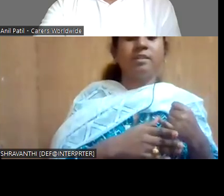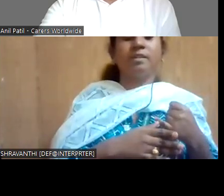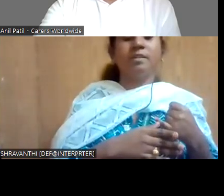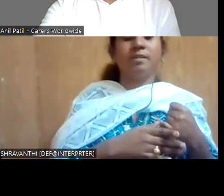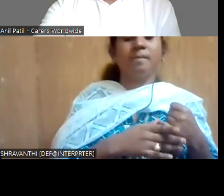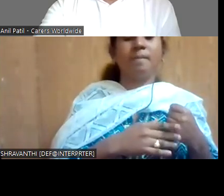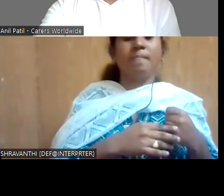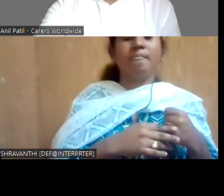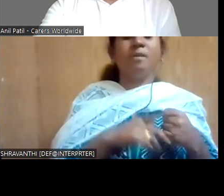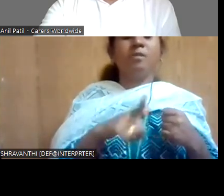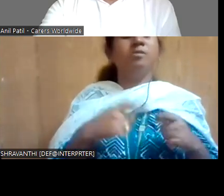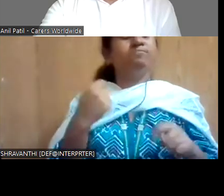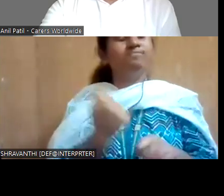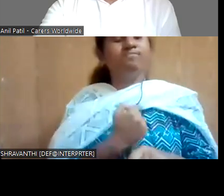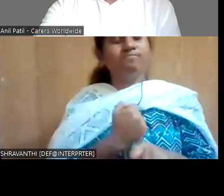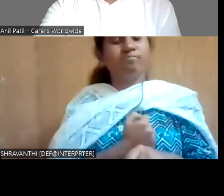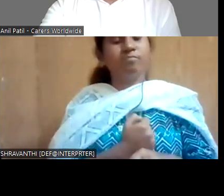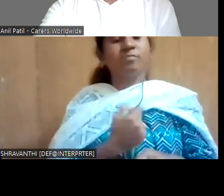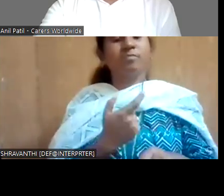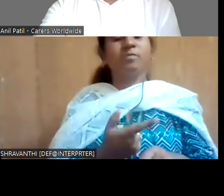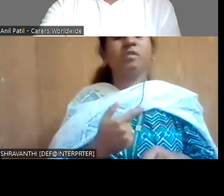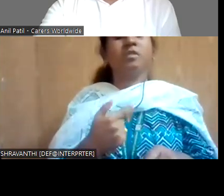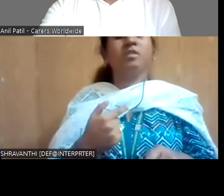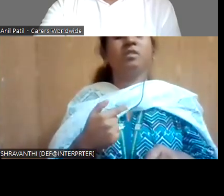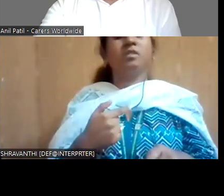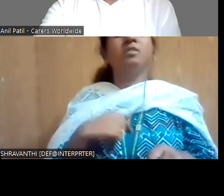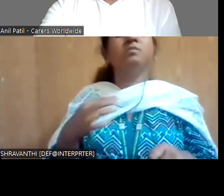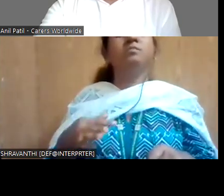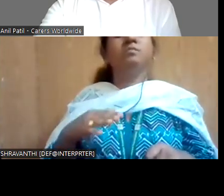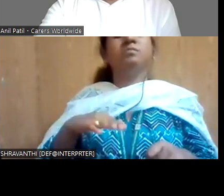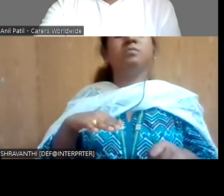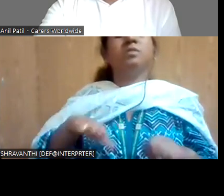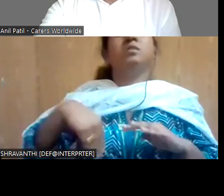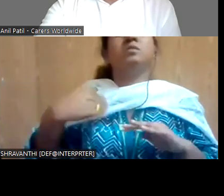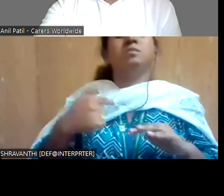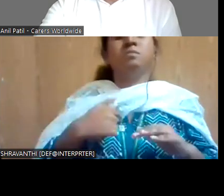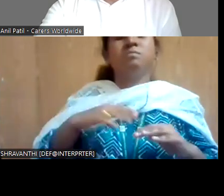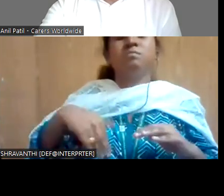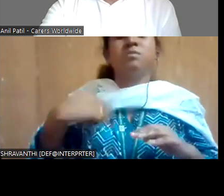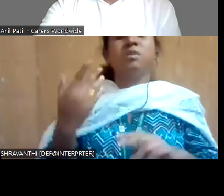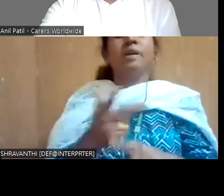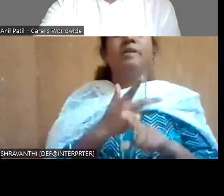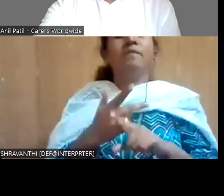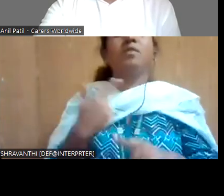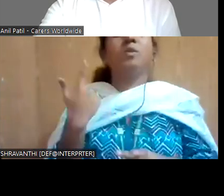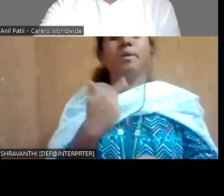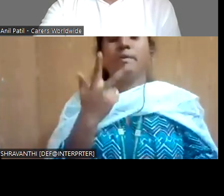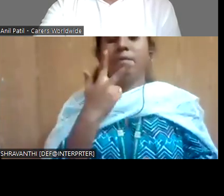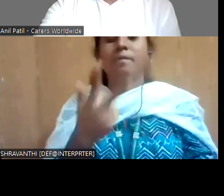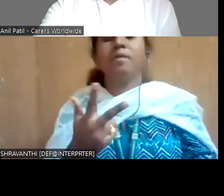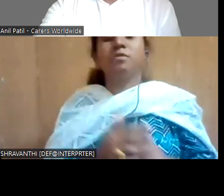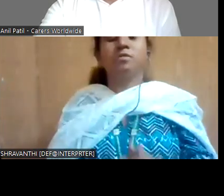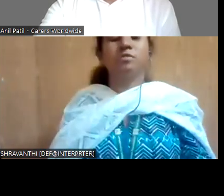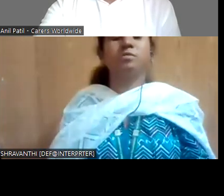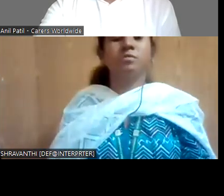वर्क करूंगी कि मेरा बच्चा मेरे बाद कौन देखेगा, तो वो बहुत ही बड़ा एक क्वेश्चन है और सभी को इसकी